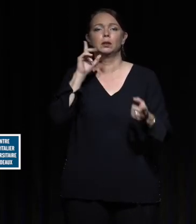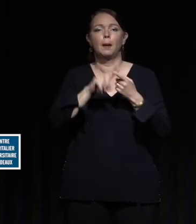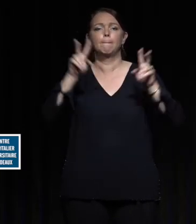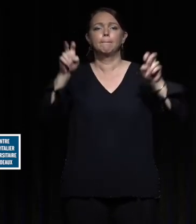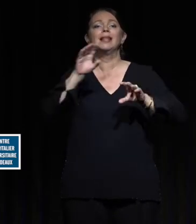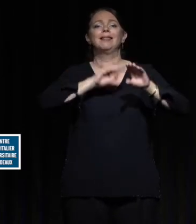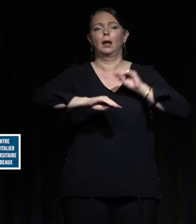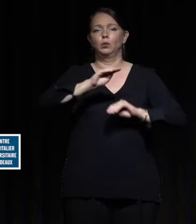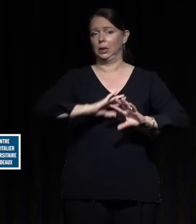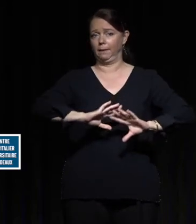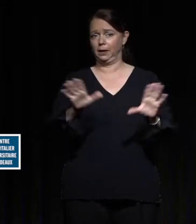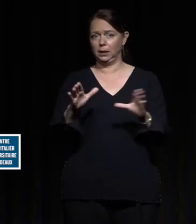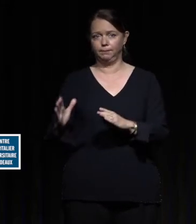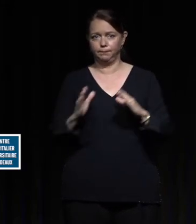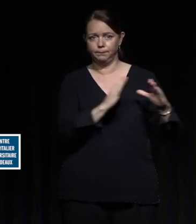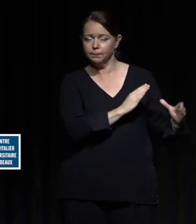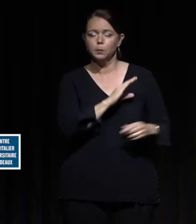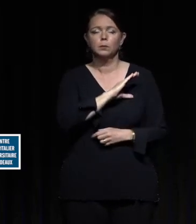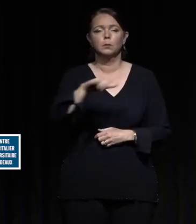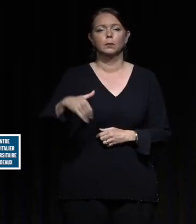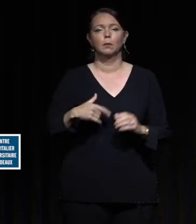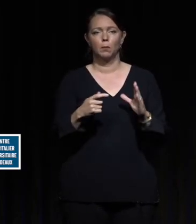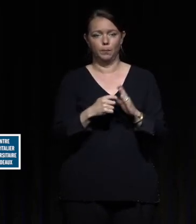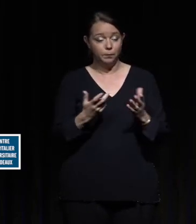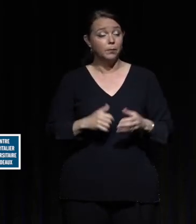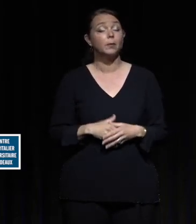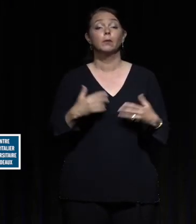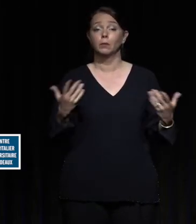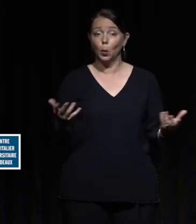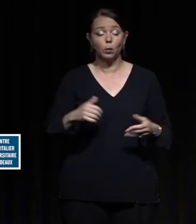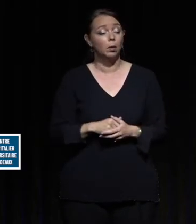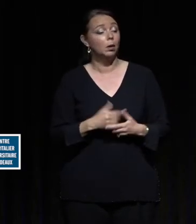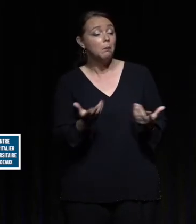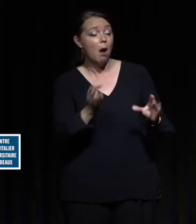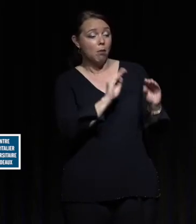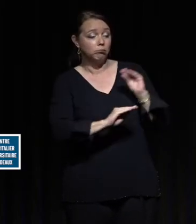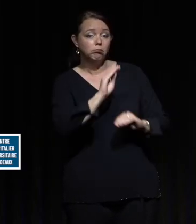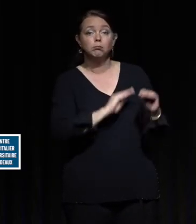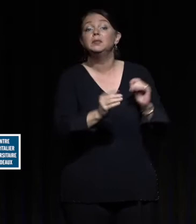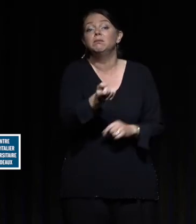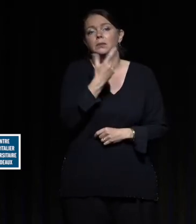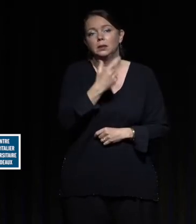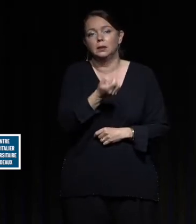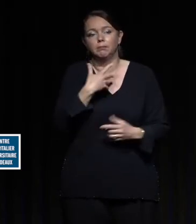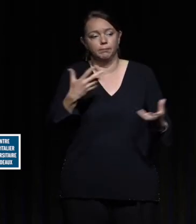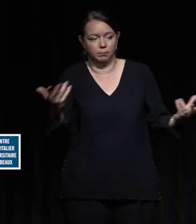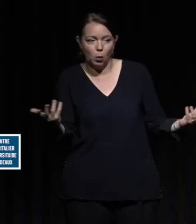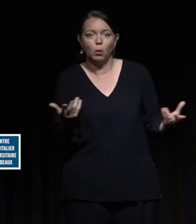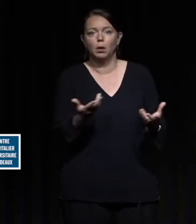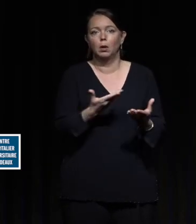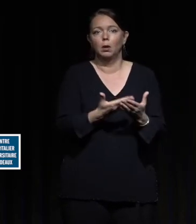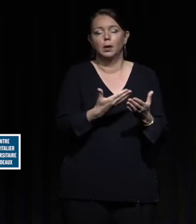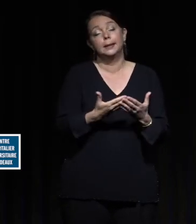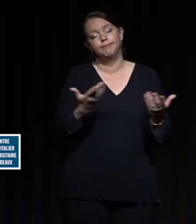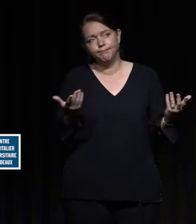va aboutir au dernier versant, c'est-à-dire que une fois que j'ai traité, si c'est le traitement médical, je suis obligé, c'est l'ennui du